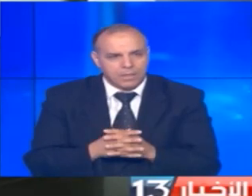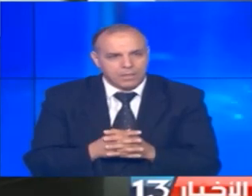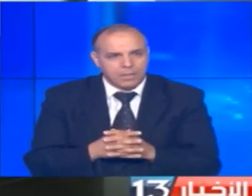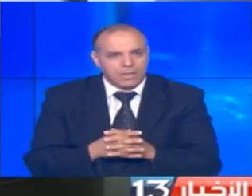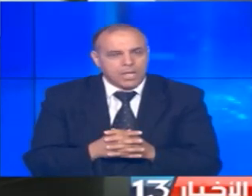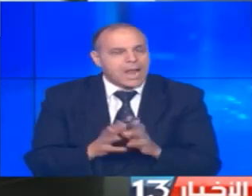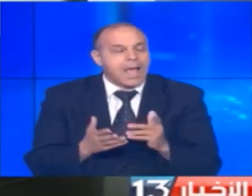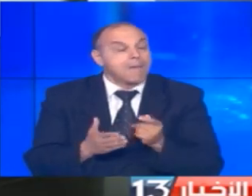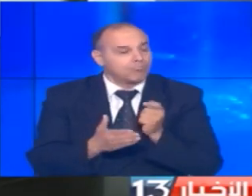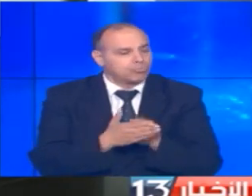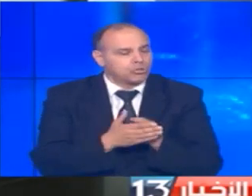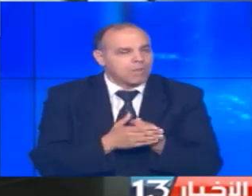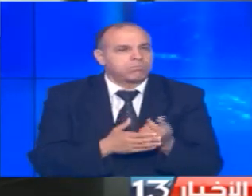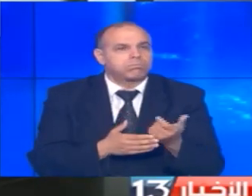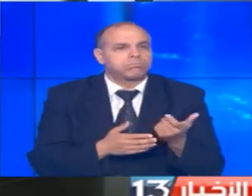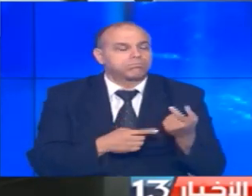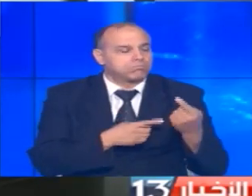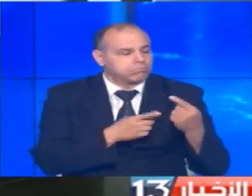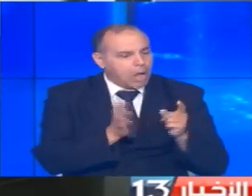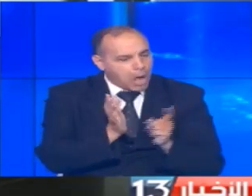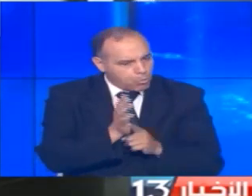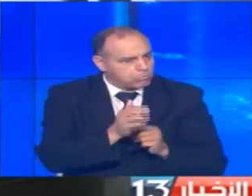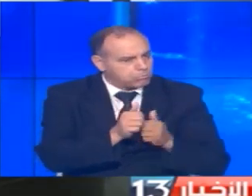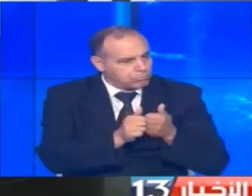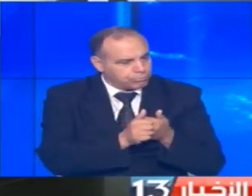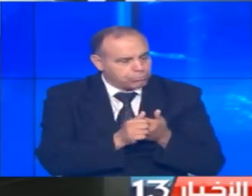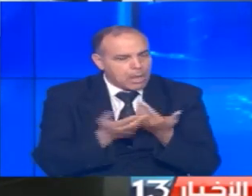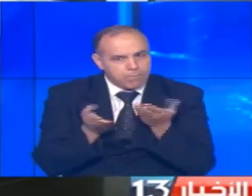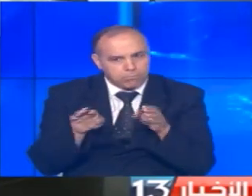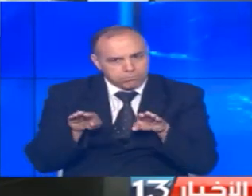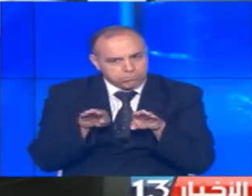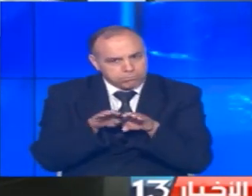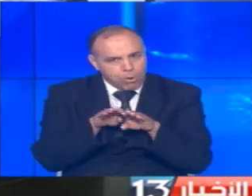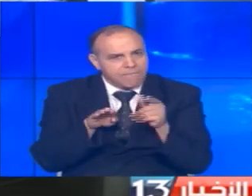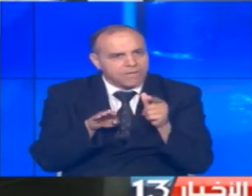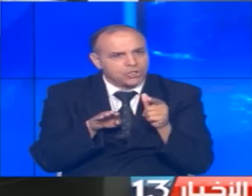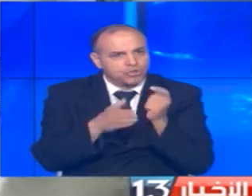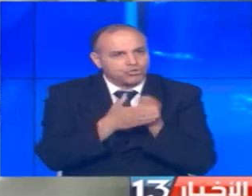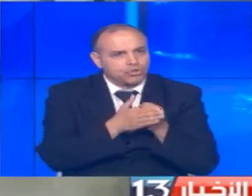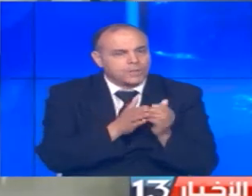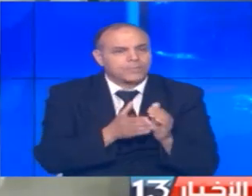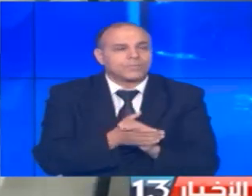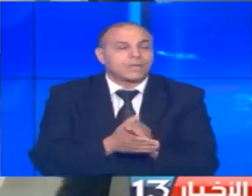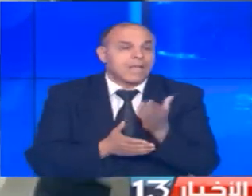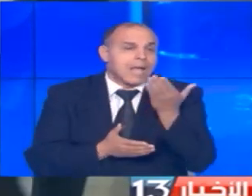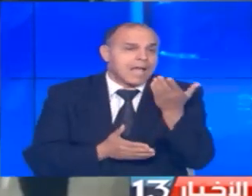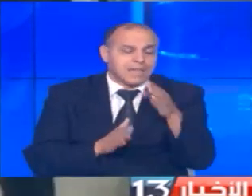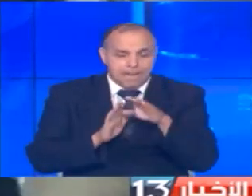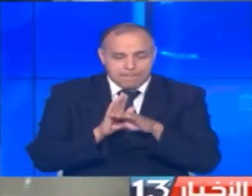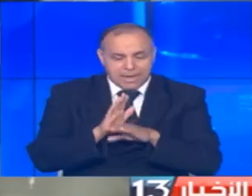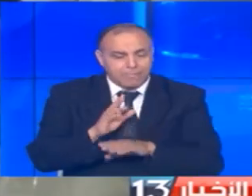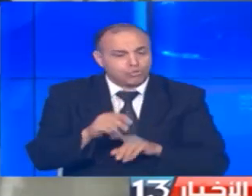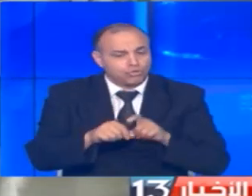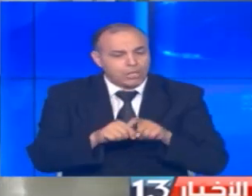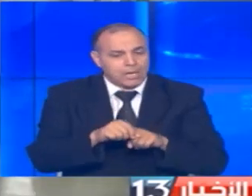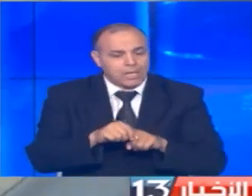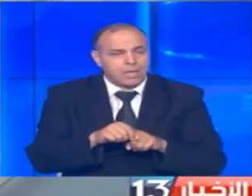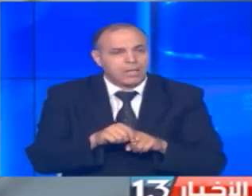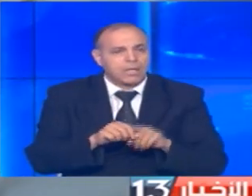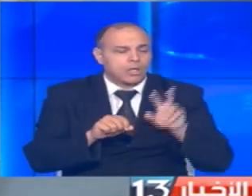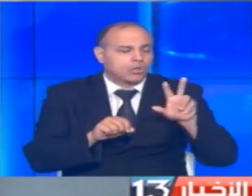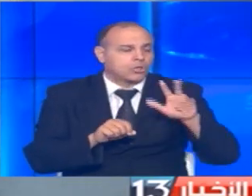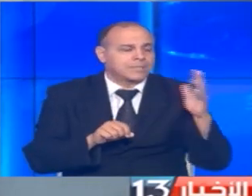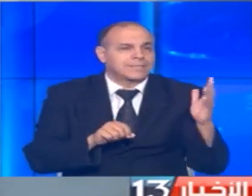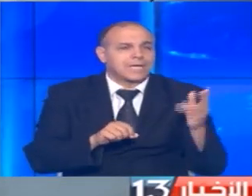الاقتناءات باعتماد مرجعية ومقاييس في الاقتناءات. هو برنامج شارك فيه